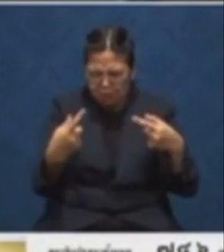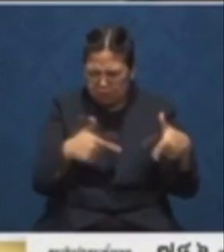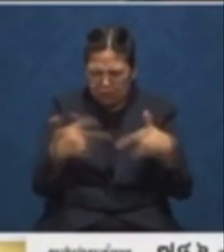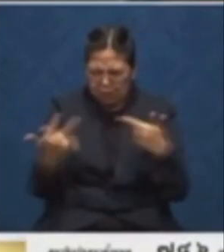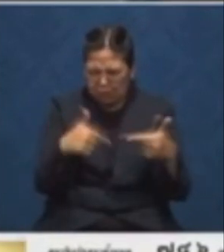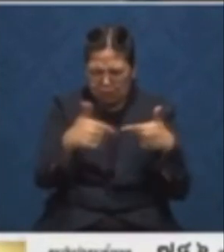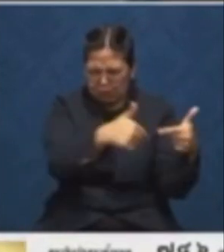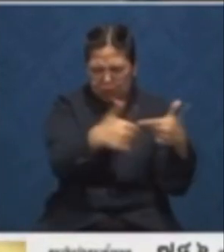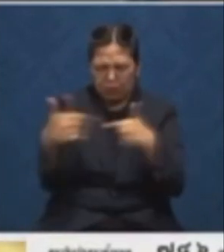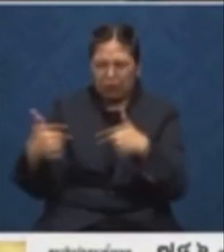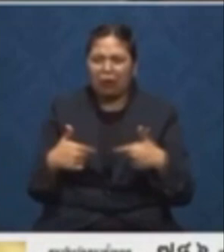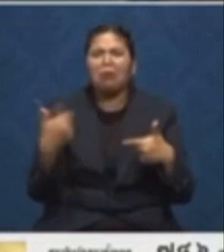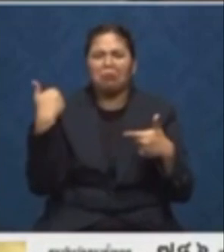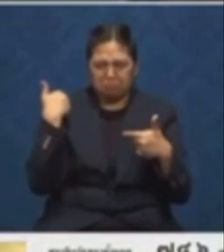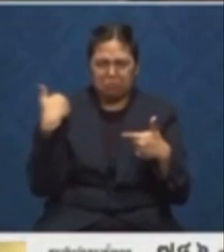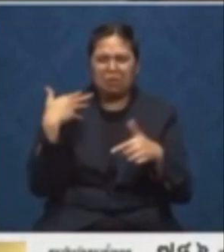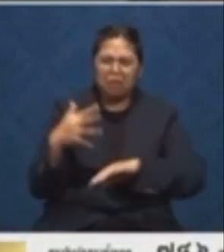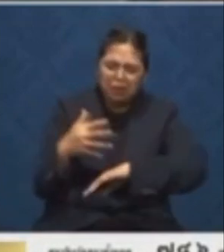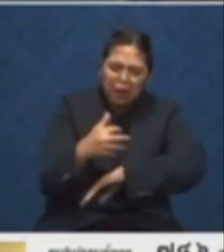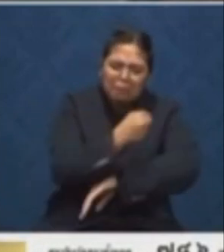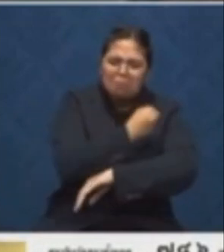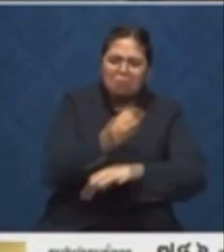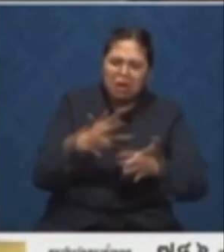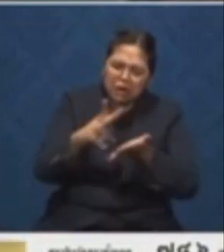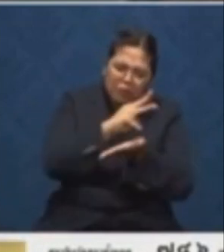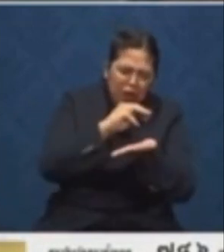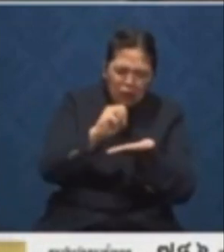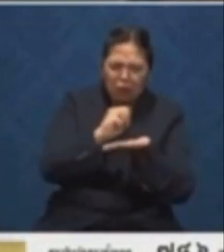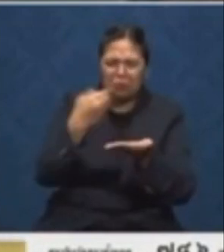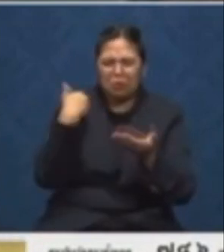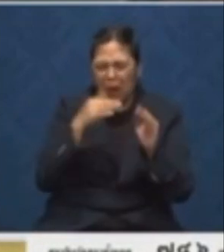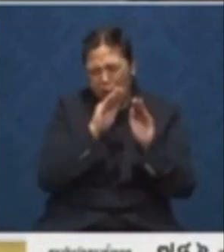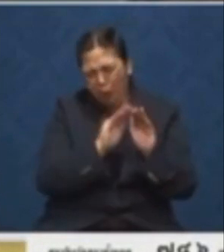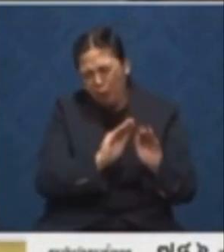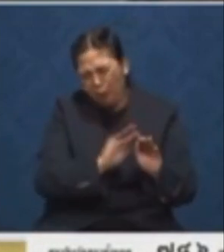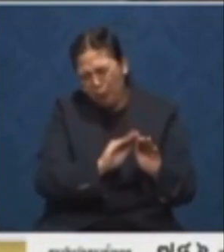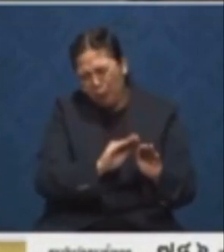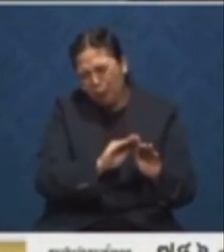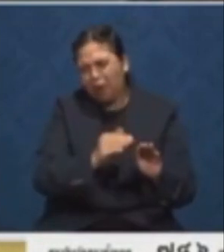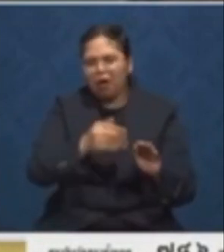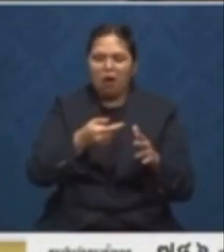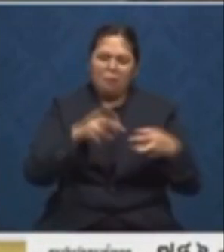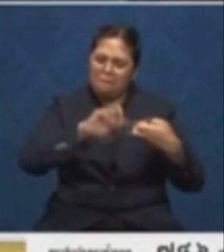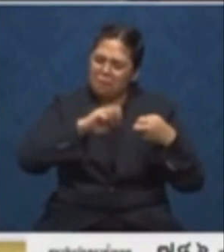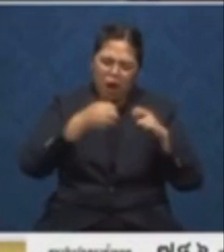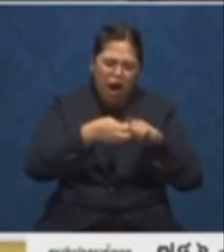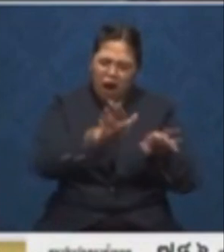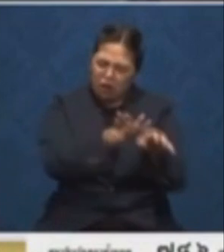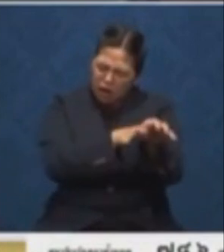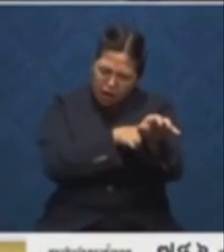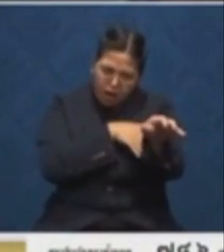เป็นการเมืองในสถาบันอุดมศึกษาที่หมักหมมกันมานานมีหลายมหาวิทย